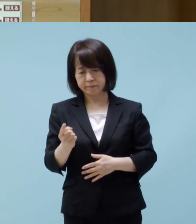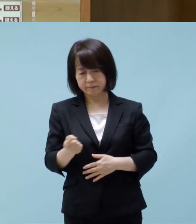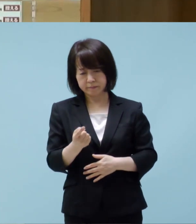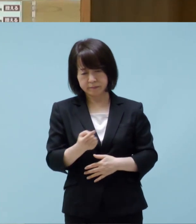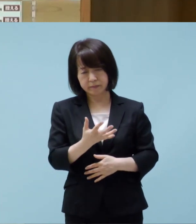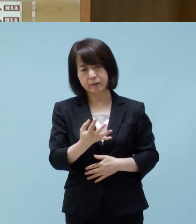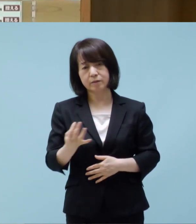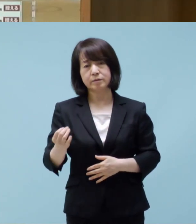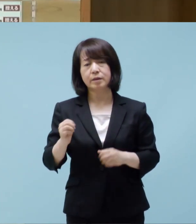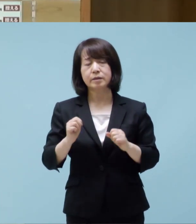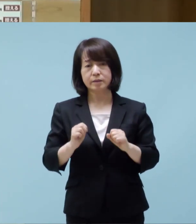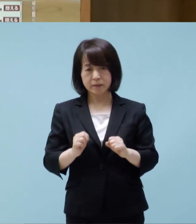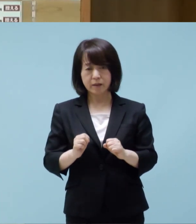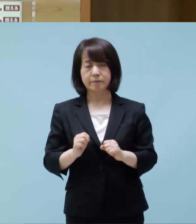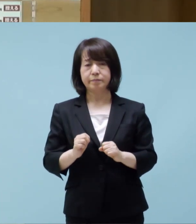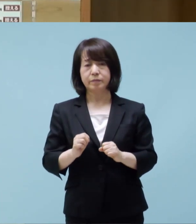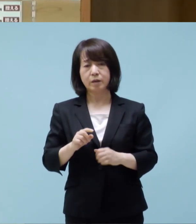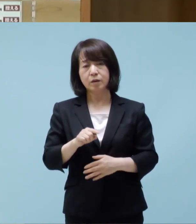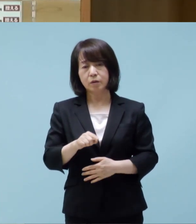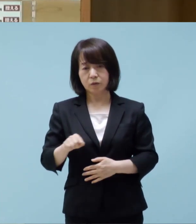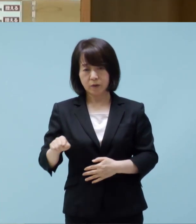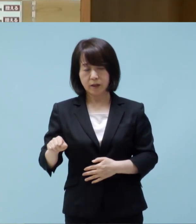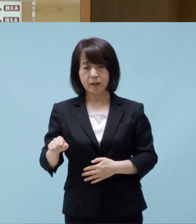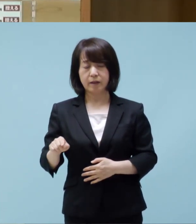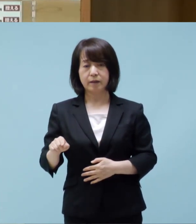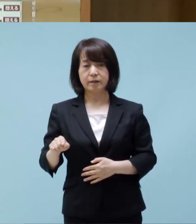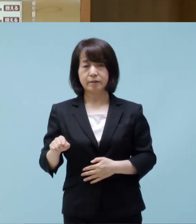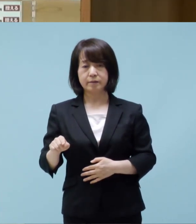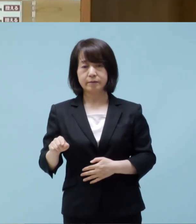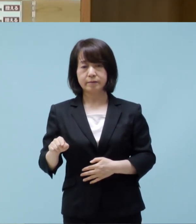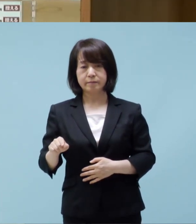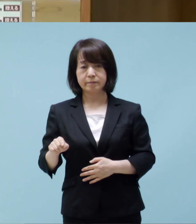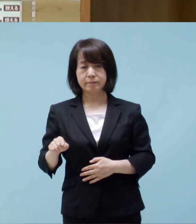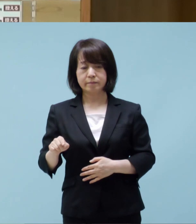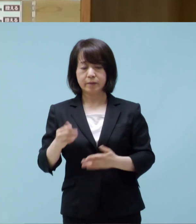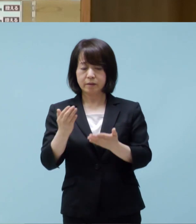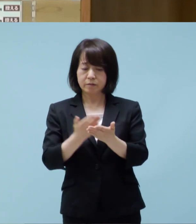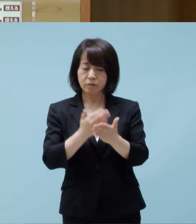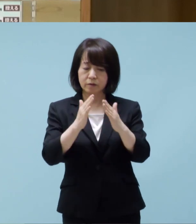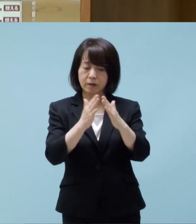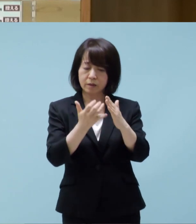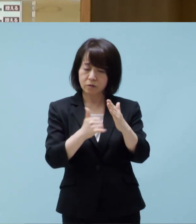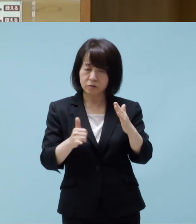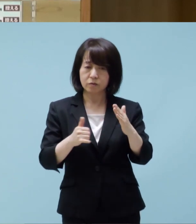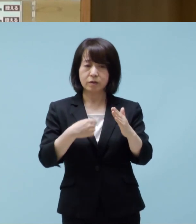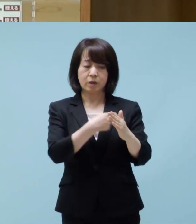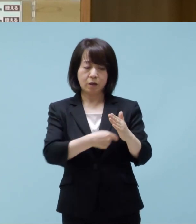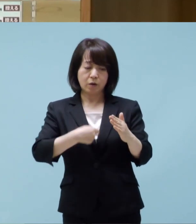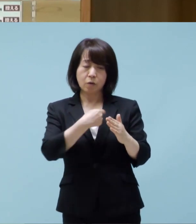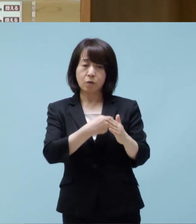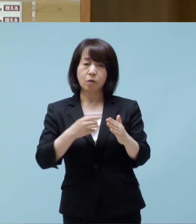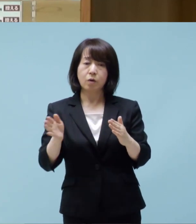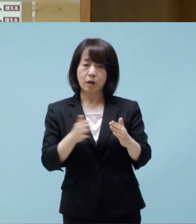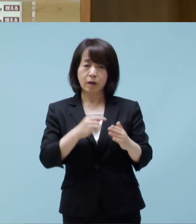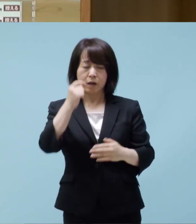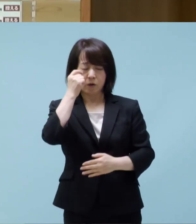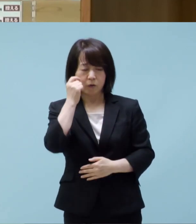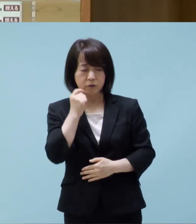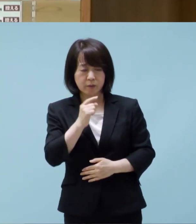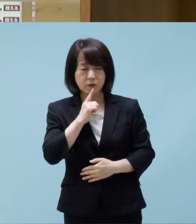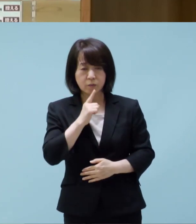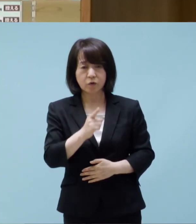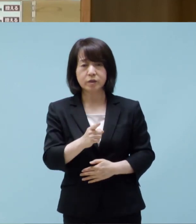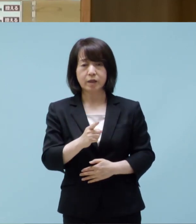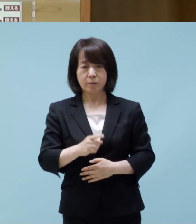ことに対してまず、ご遺族の方々に心からお悔やみを申し上げます。